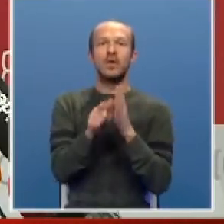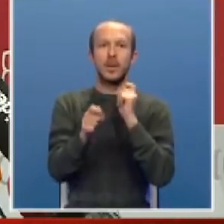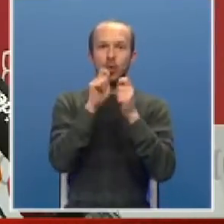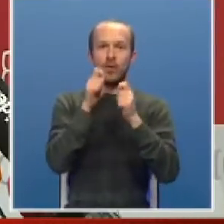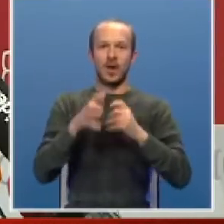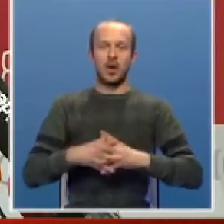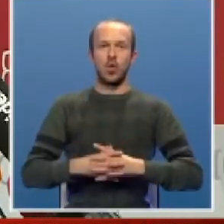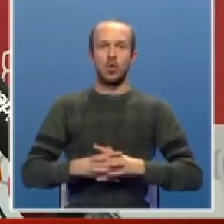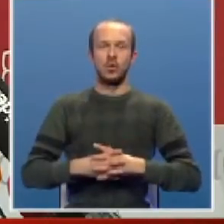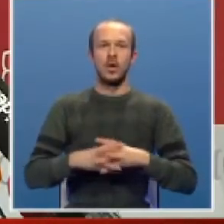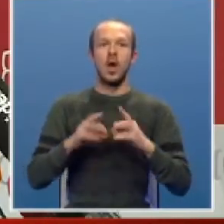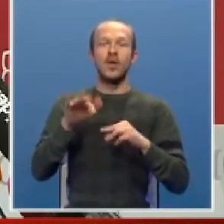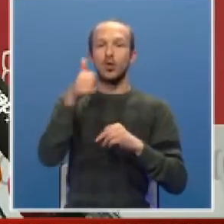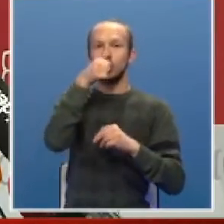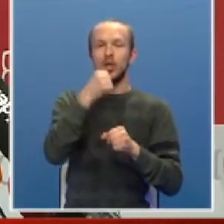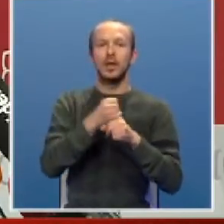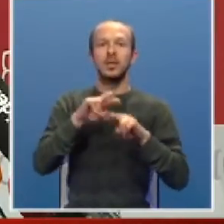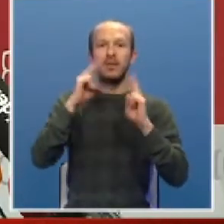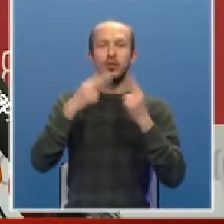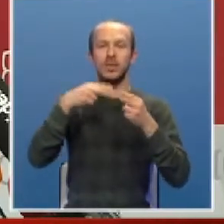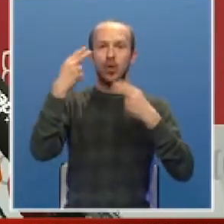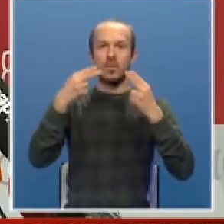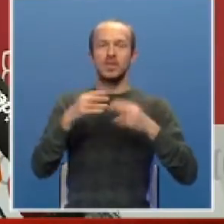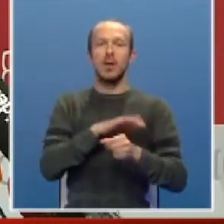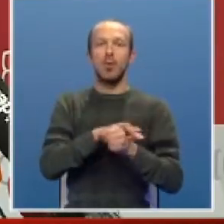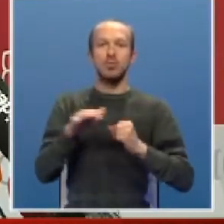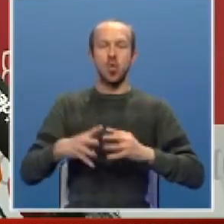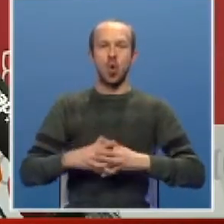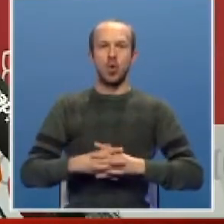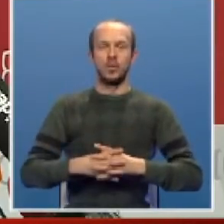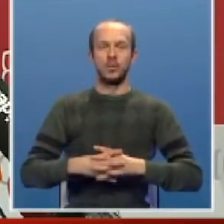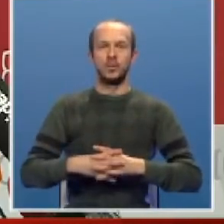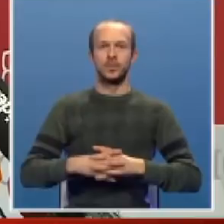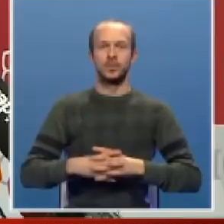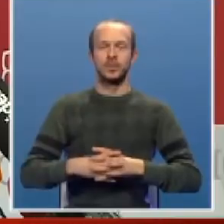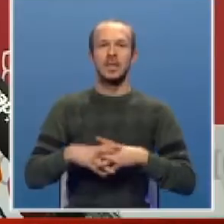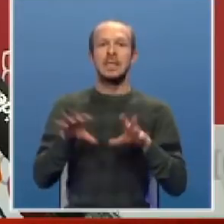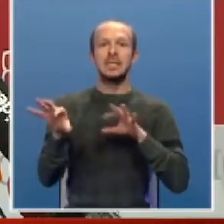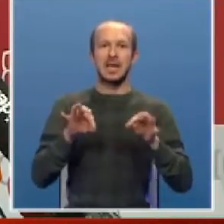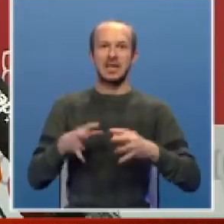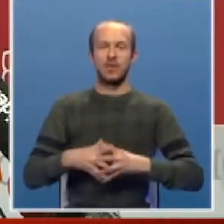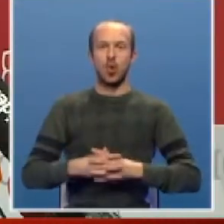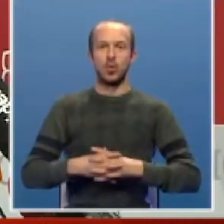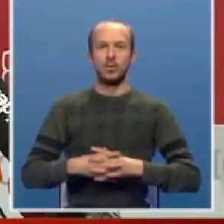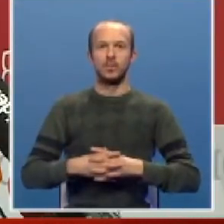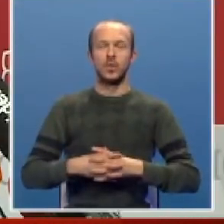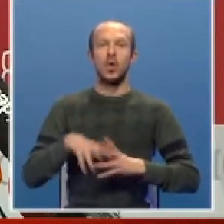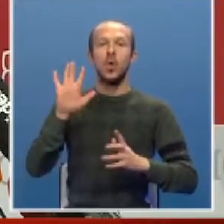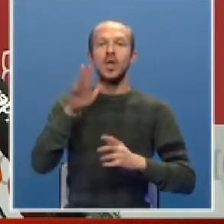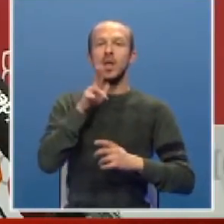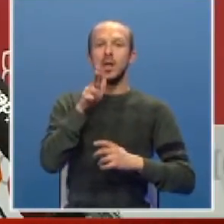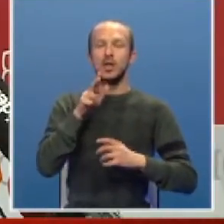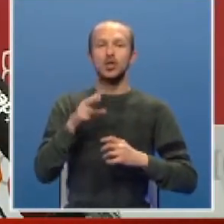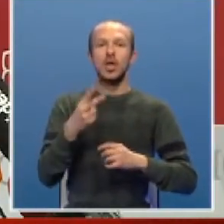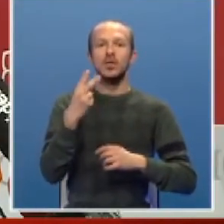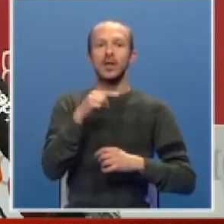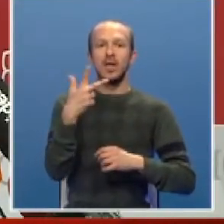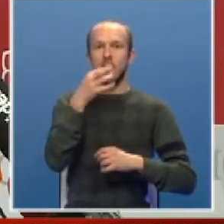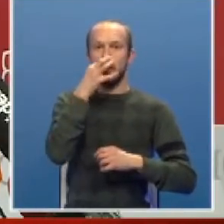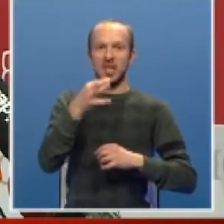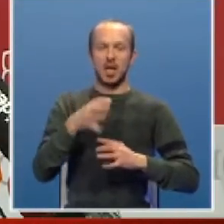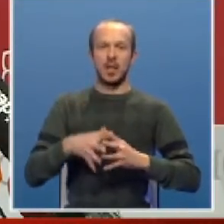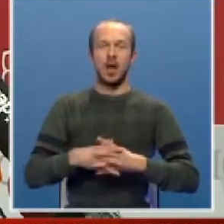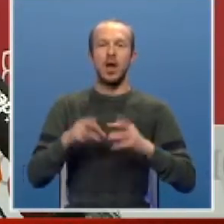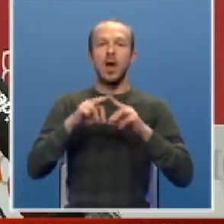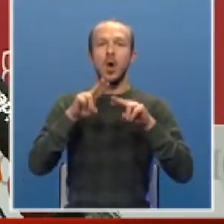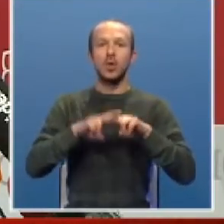dogovoreno. Ovako što radi Evropska komisija je potpuno selektivno, tako što oni traže 2-3 pitanja,